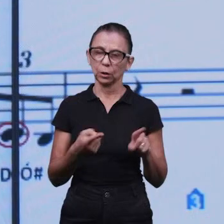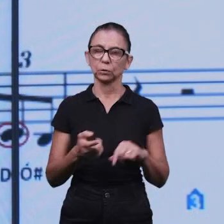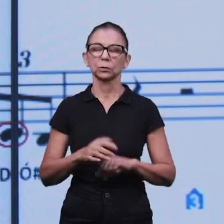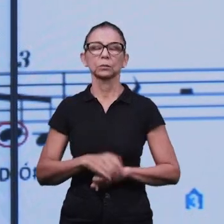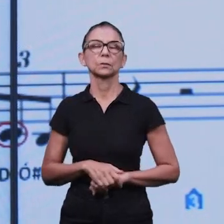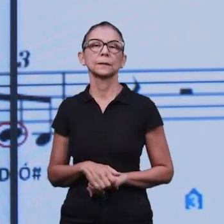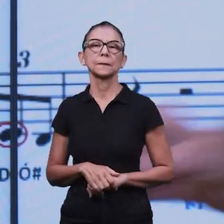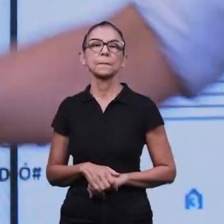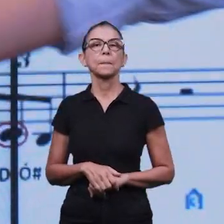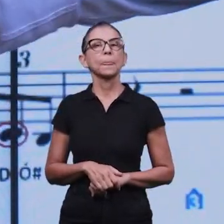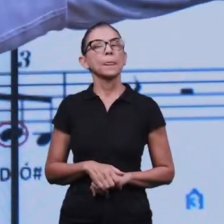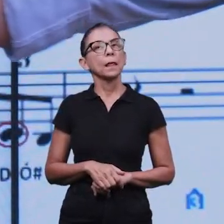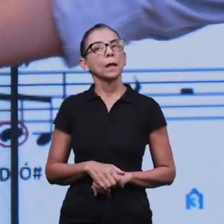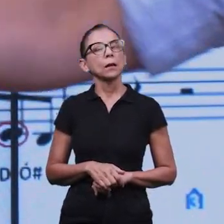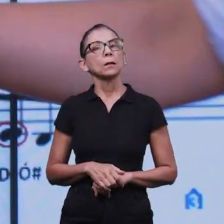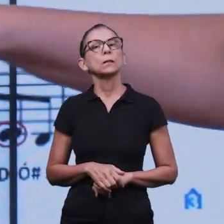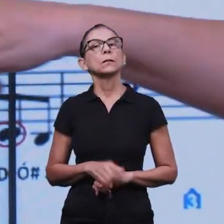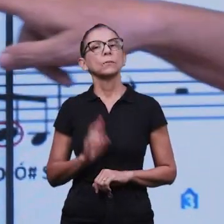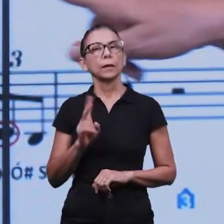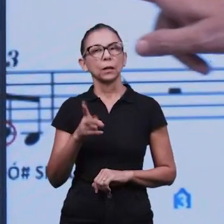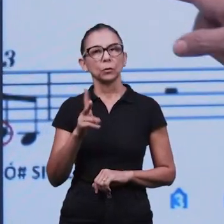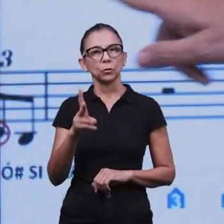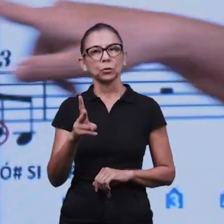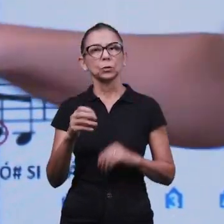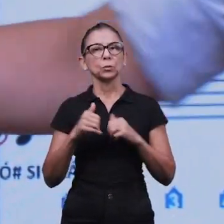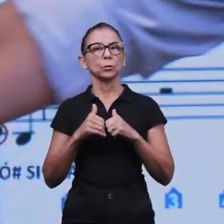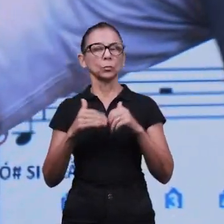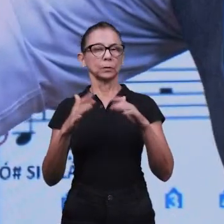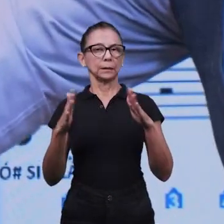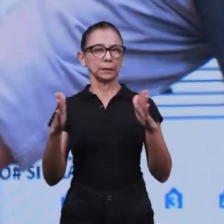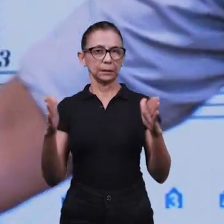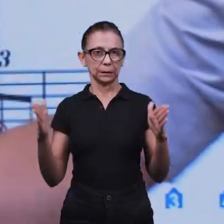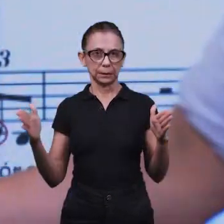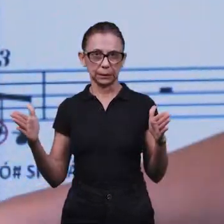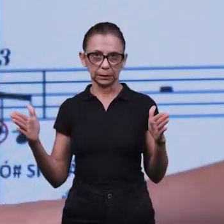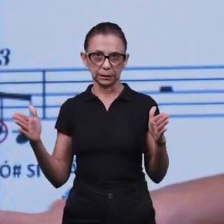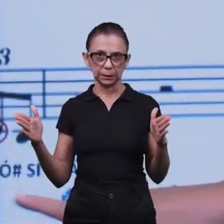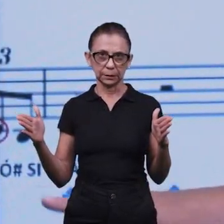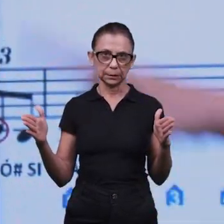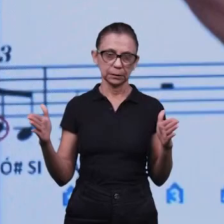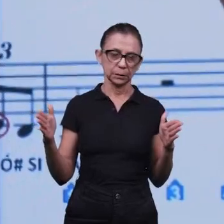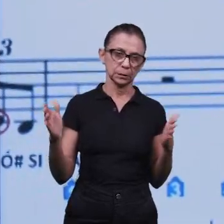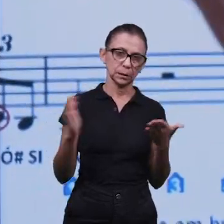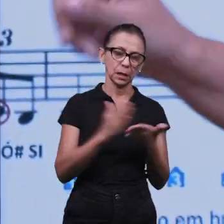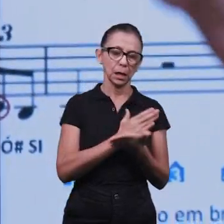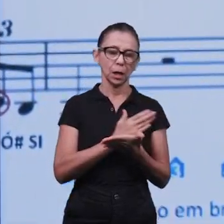Et après, il y a les instruments de mélodie. Il va rester dans toute l'introduction